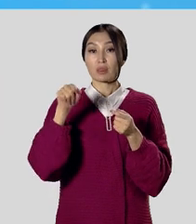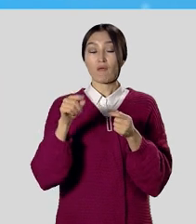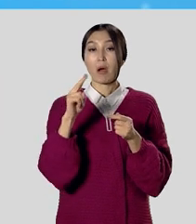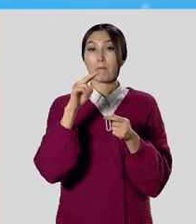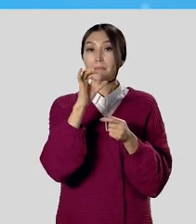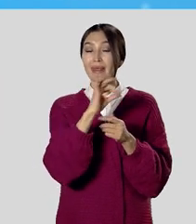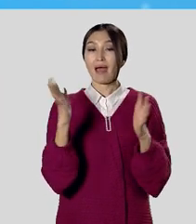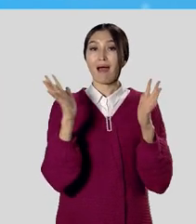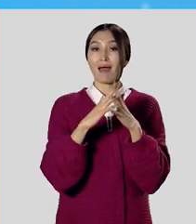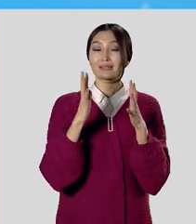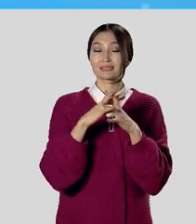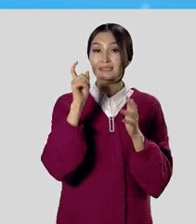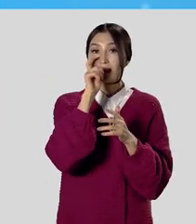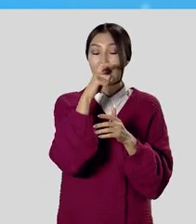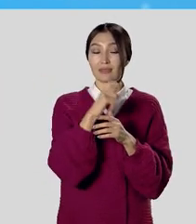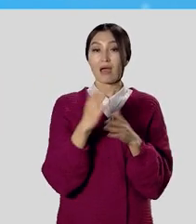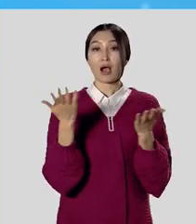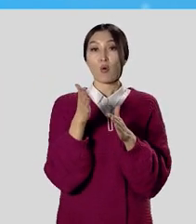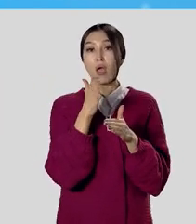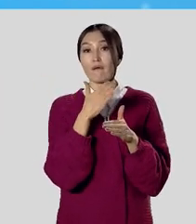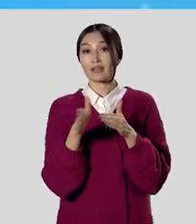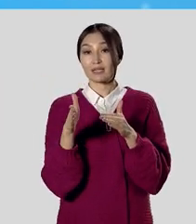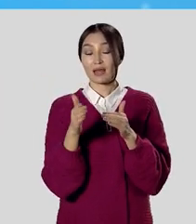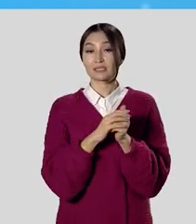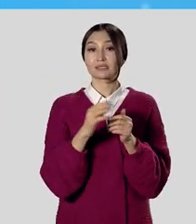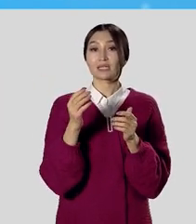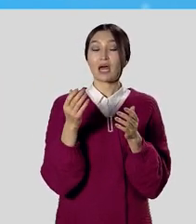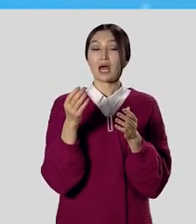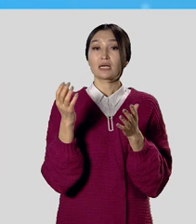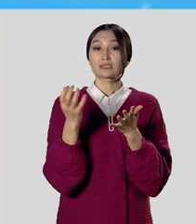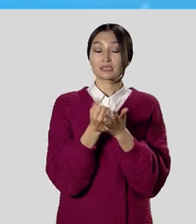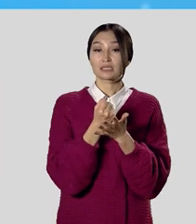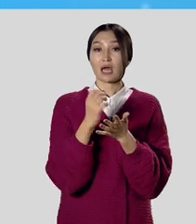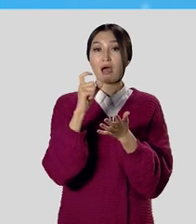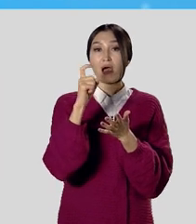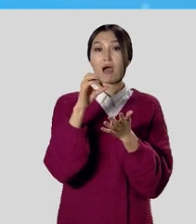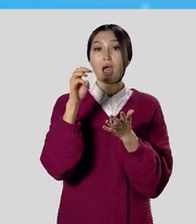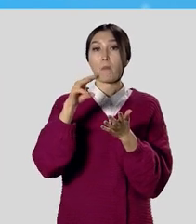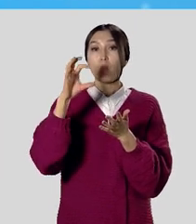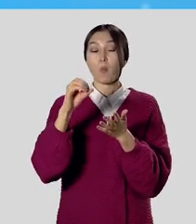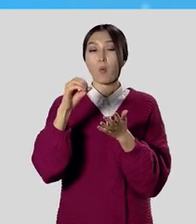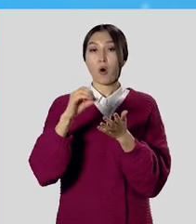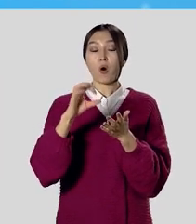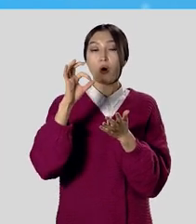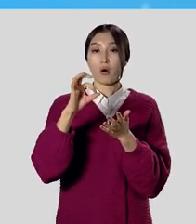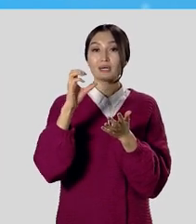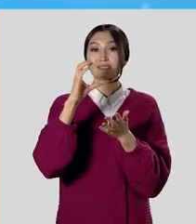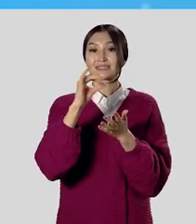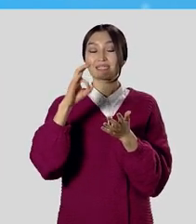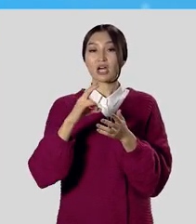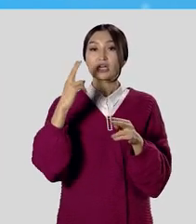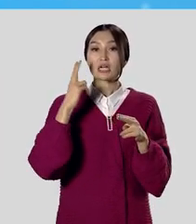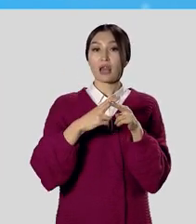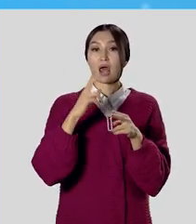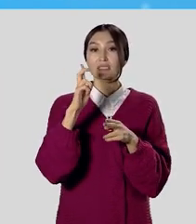окислении какого вещества выделяется энергия, различают хемосинтезирующие